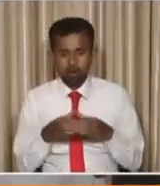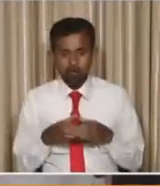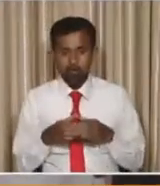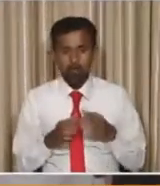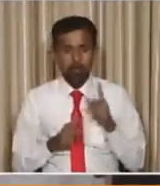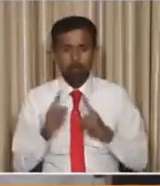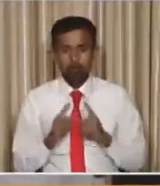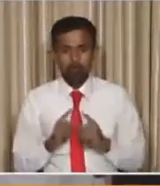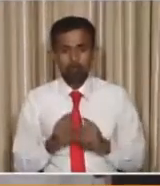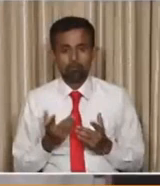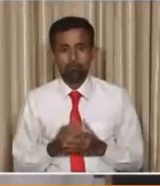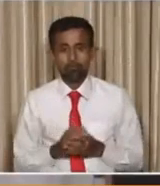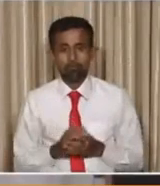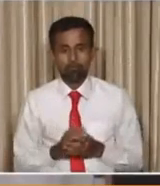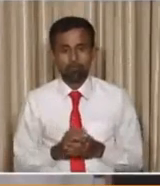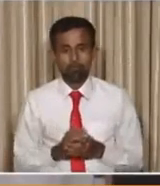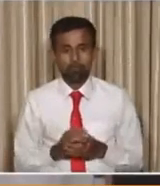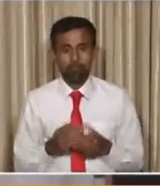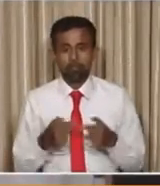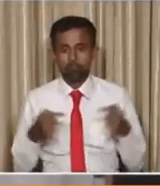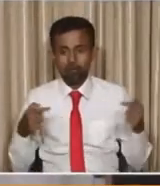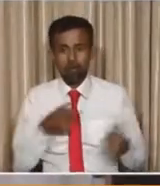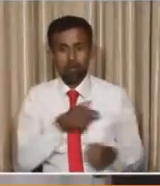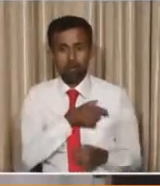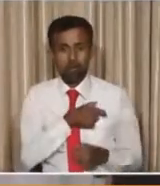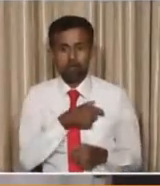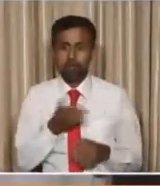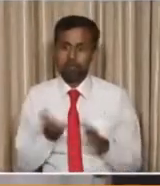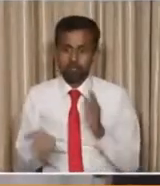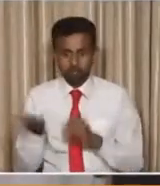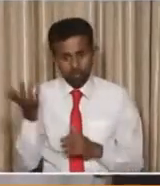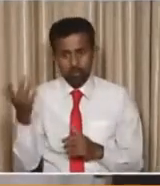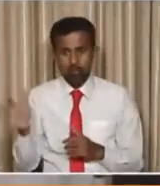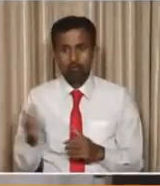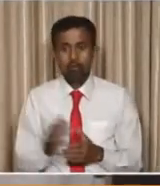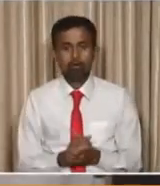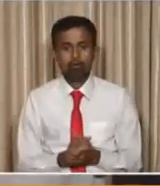කරා කියලා. එතෙන්ට විපක්ෂ නායකතුමා ගියා.